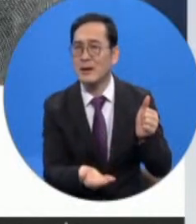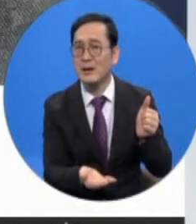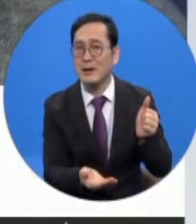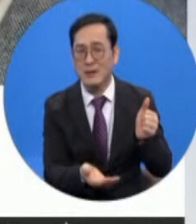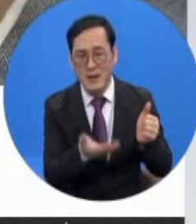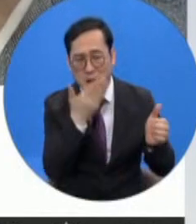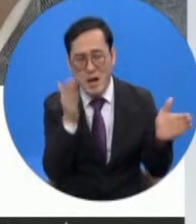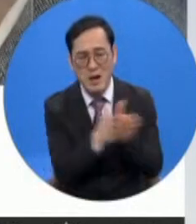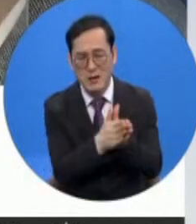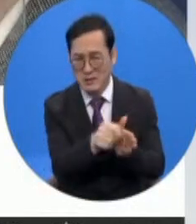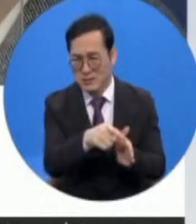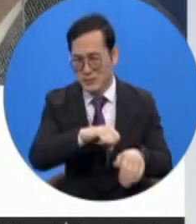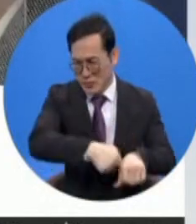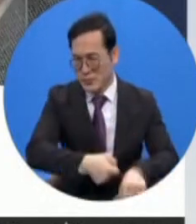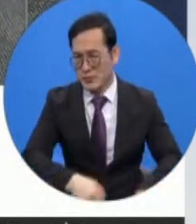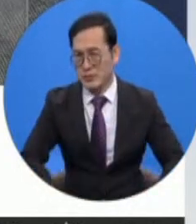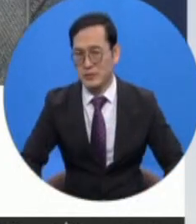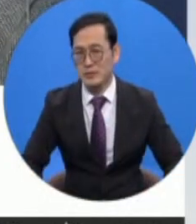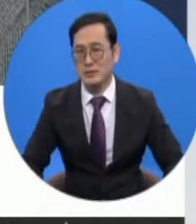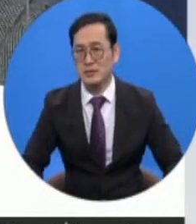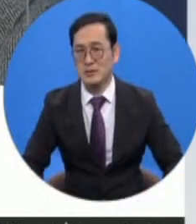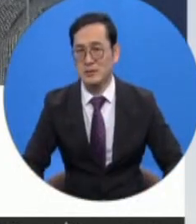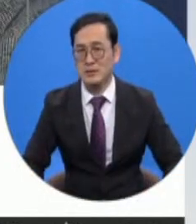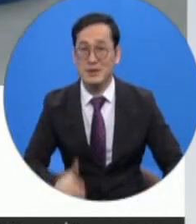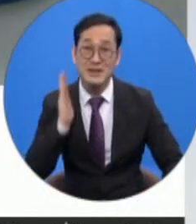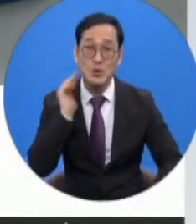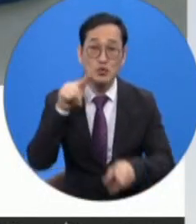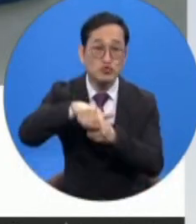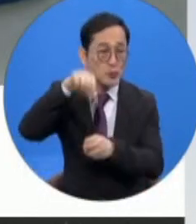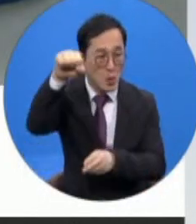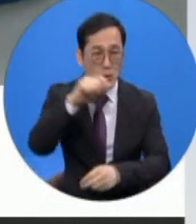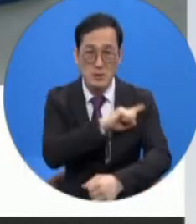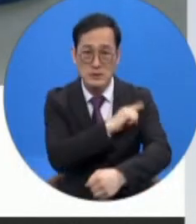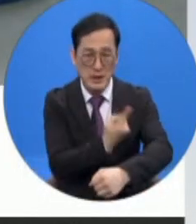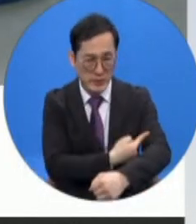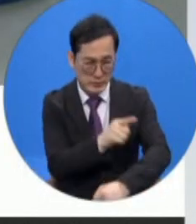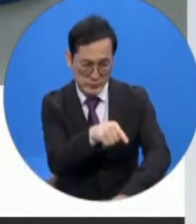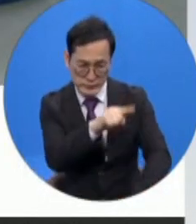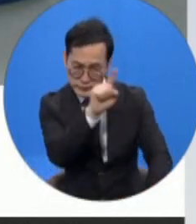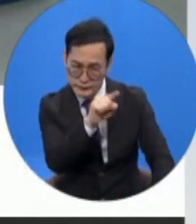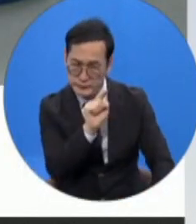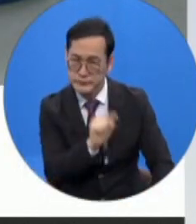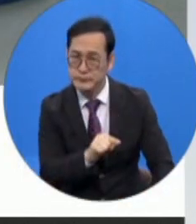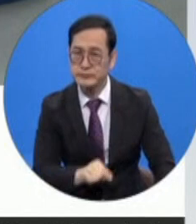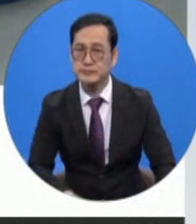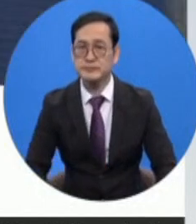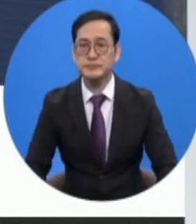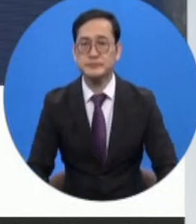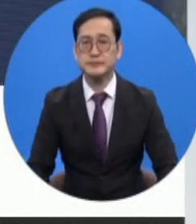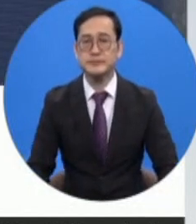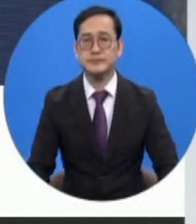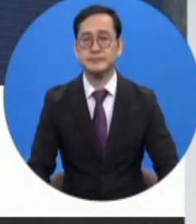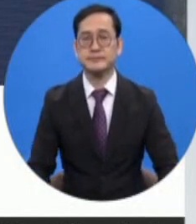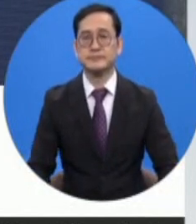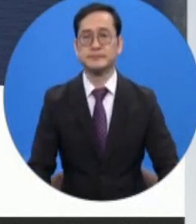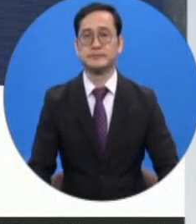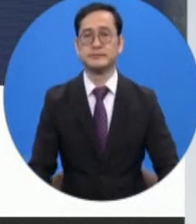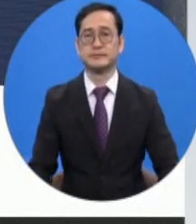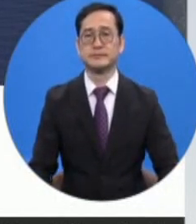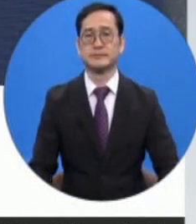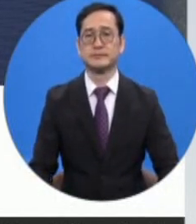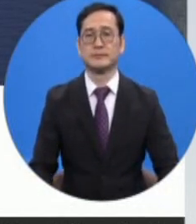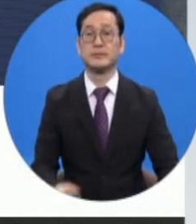대통령 선거에서 이재명 후보는 과연 어떤 책임을 지게 될 것인가에 대한 문제 제기를 하지 않을 수가 없겠죠. 예. 한 가지만 더 얘기를 하면